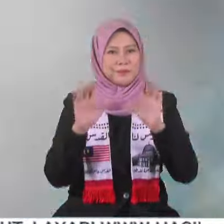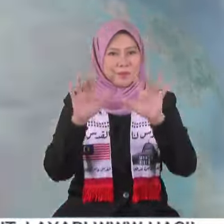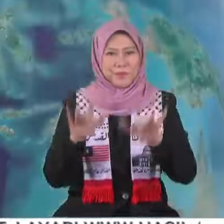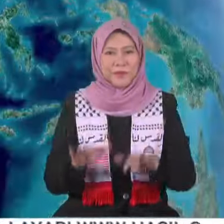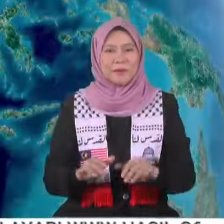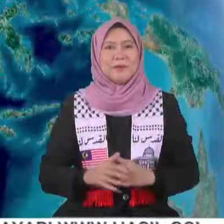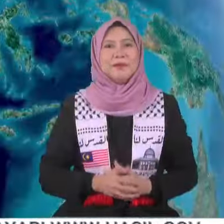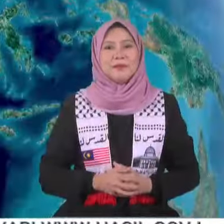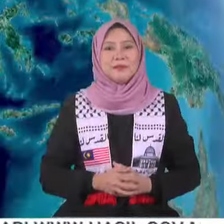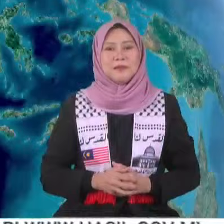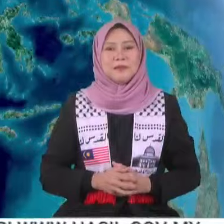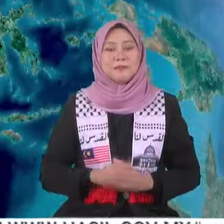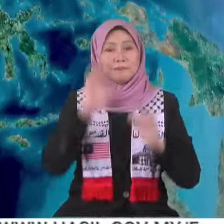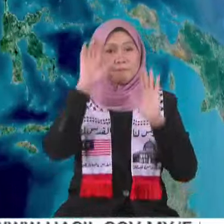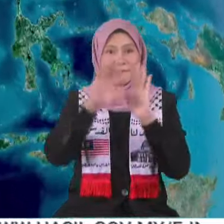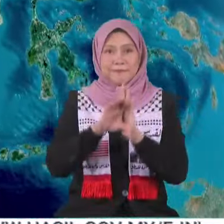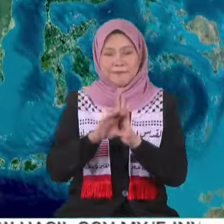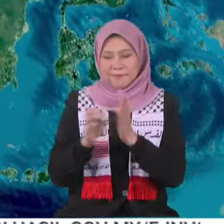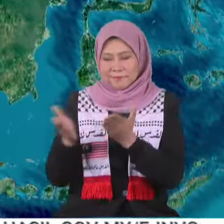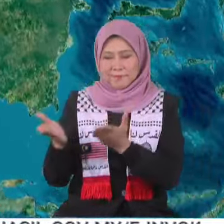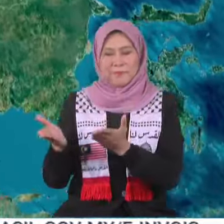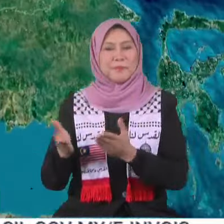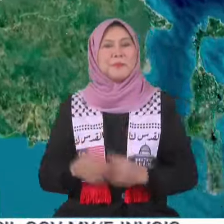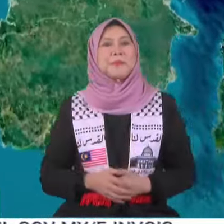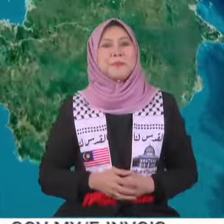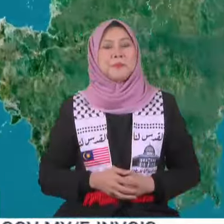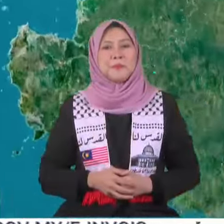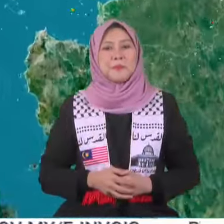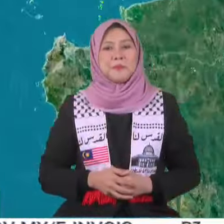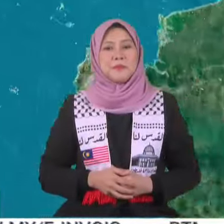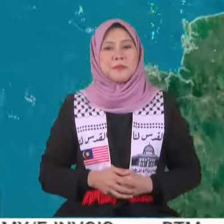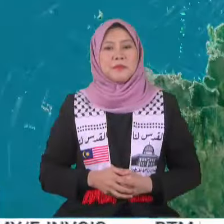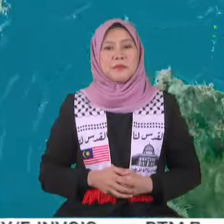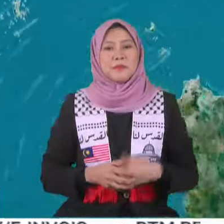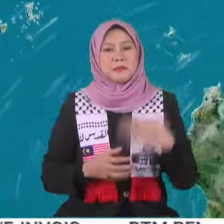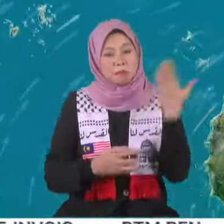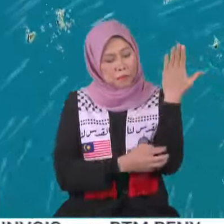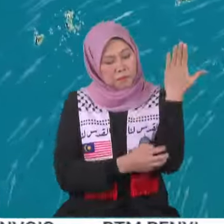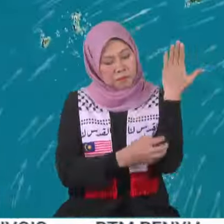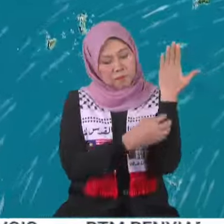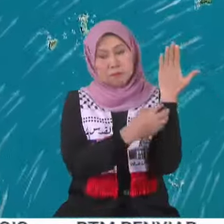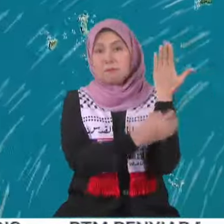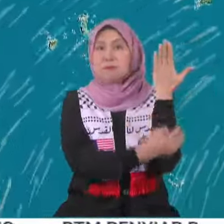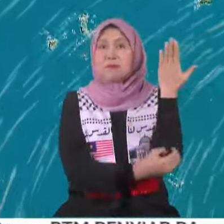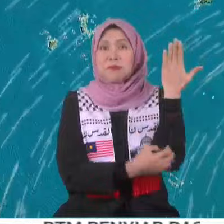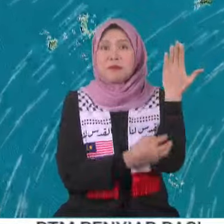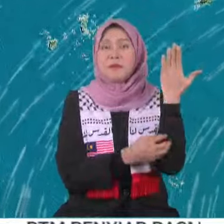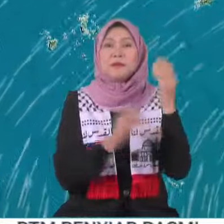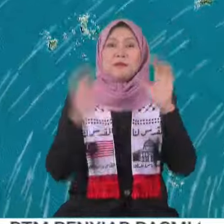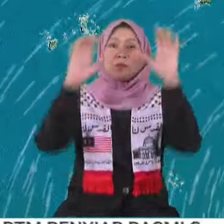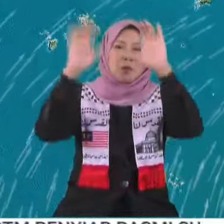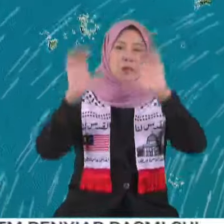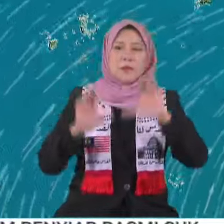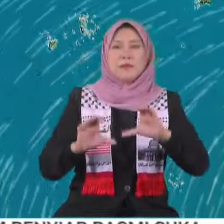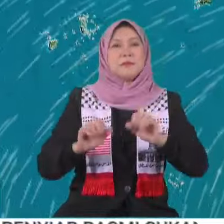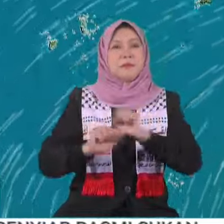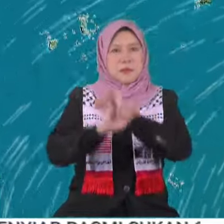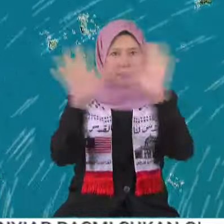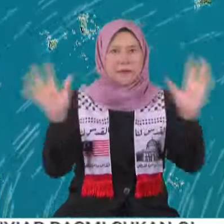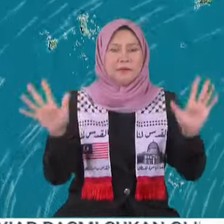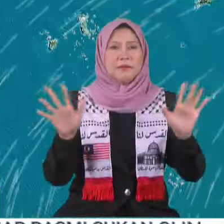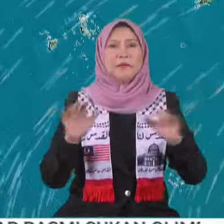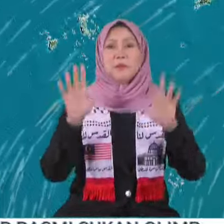di paparan melalui imej gemar radar, diperhatikan juga di kebanyakan kawasan di Semenanjung juga keadaan cuaca cerah dan tiada hujan, yang mana